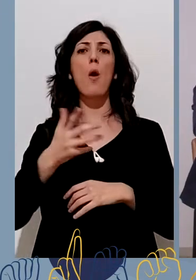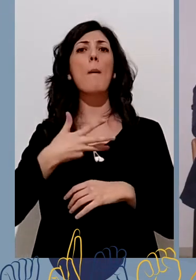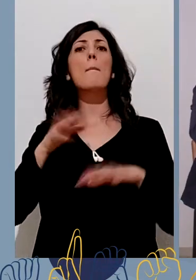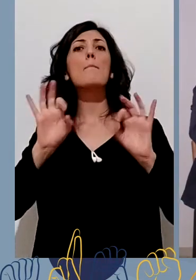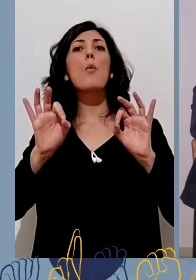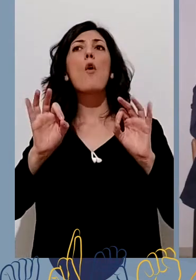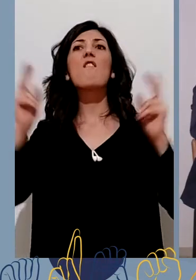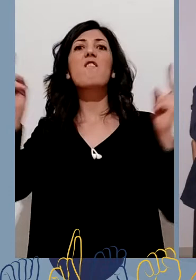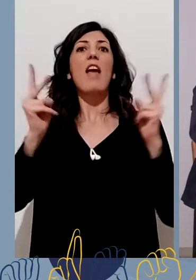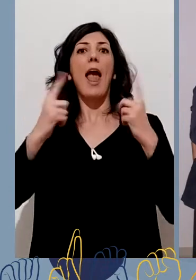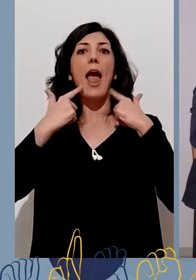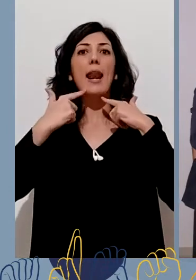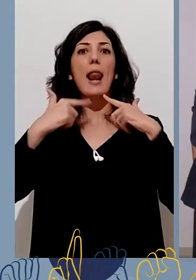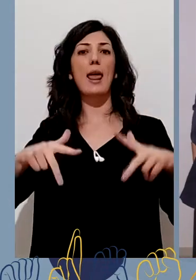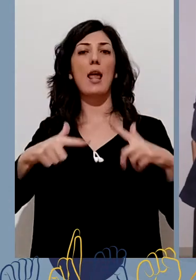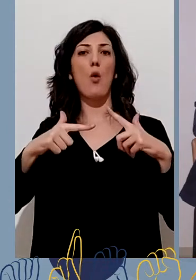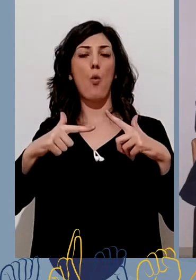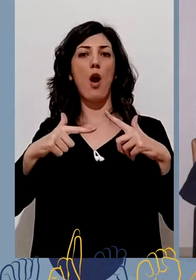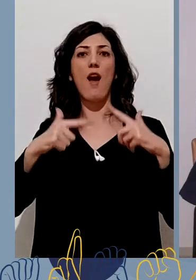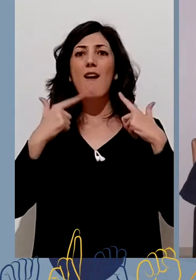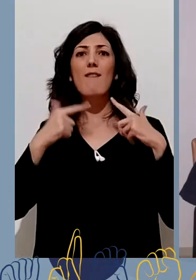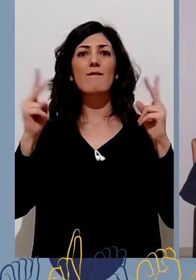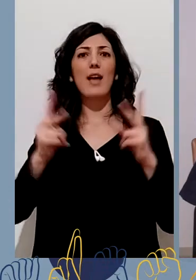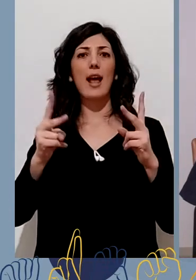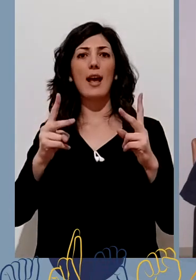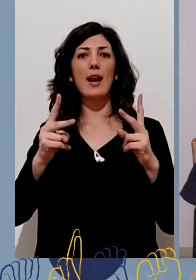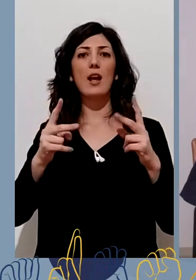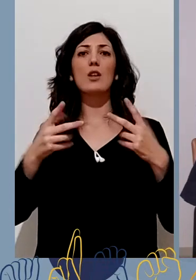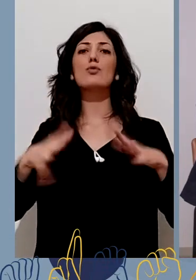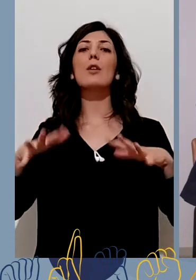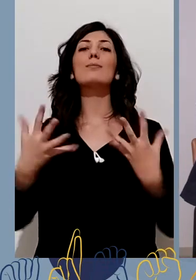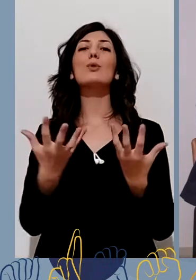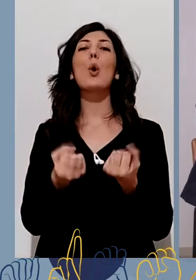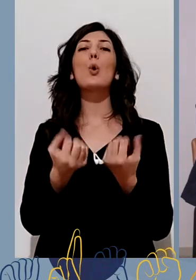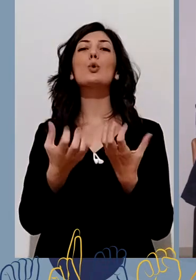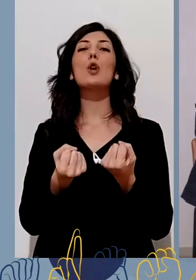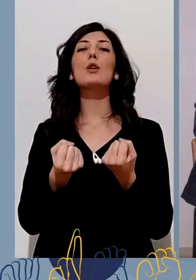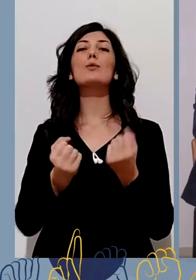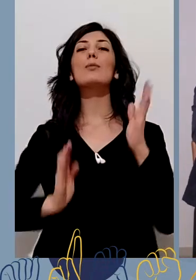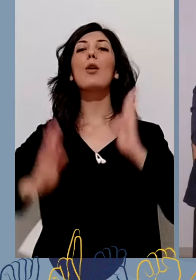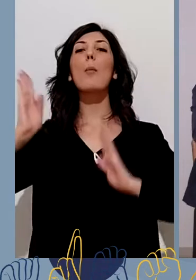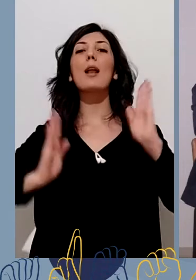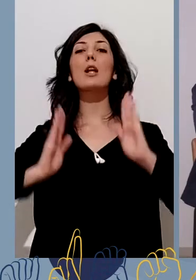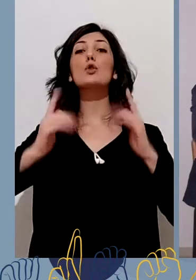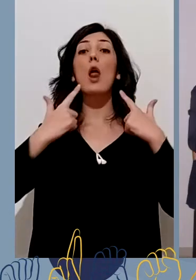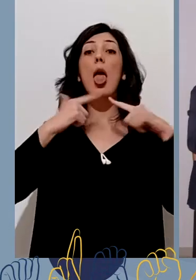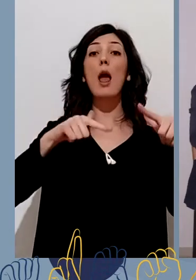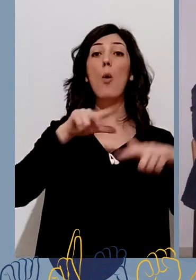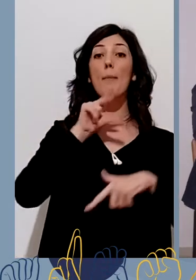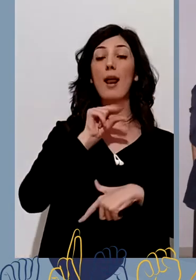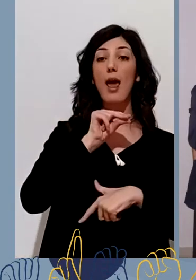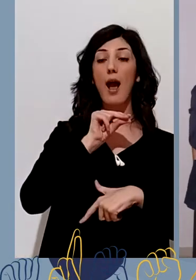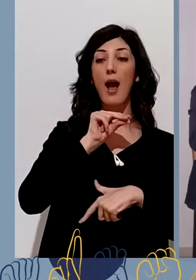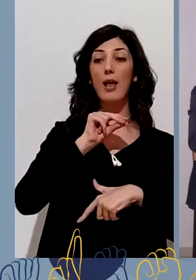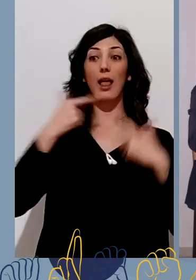è partito da un concetto, facendo una comparazione con la lingua parlata, ha dato una grammatica,